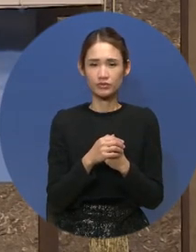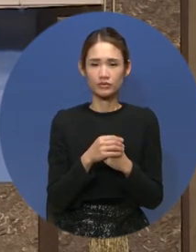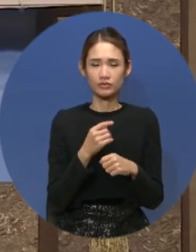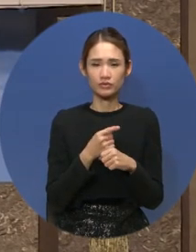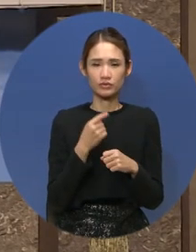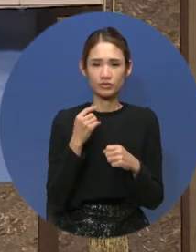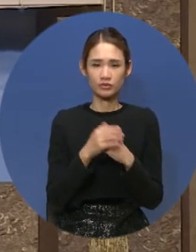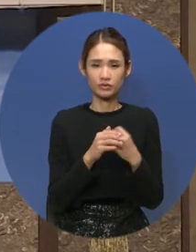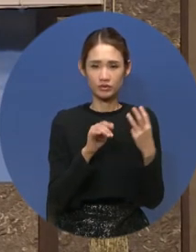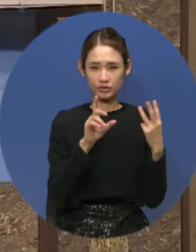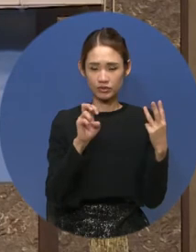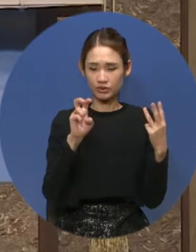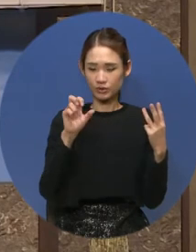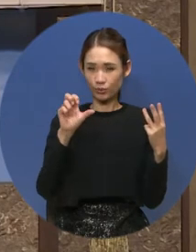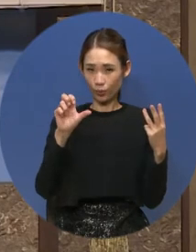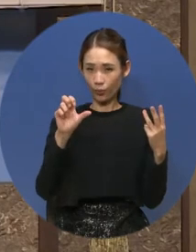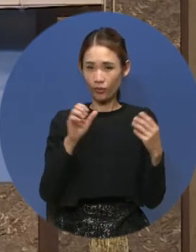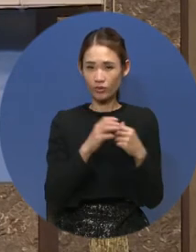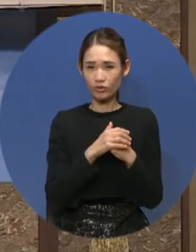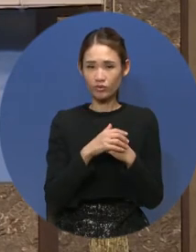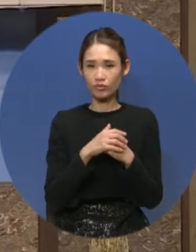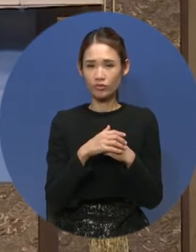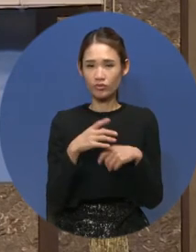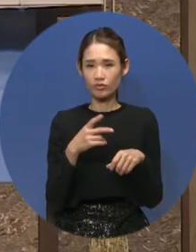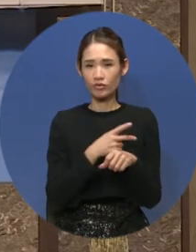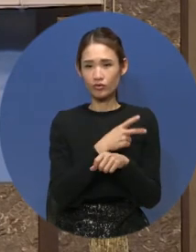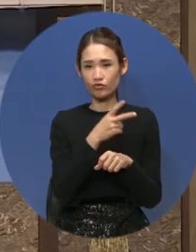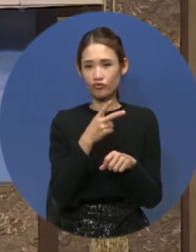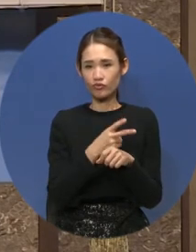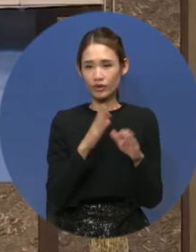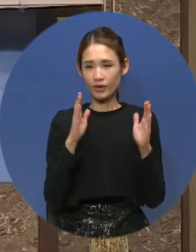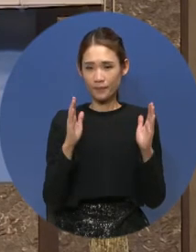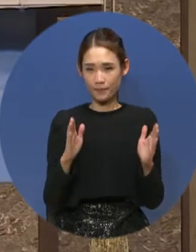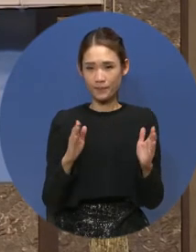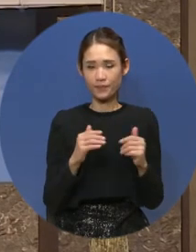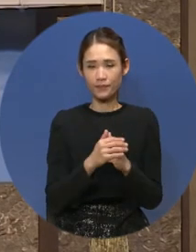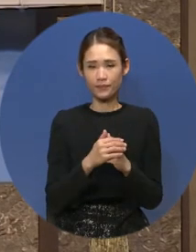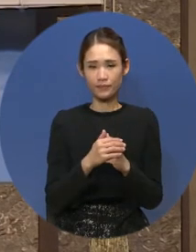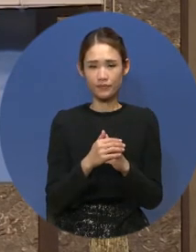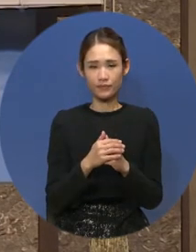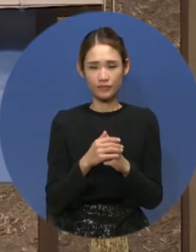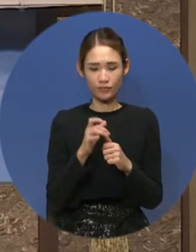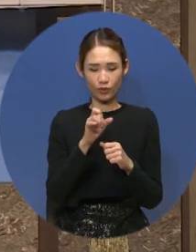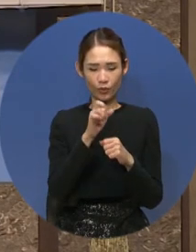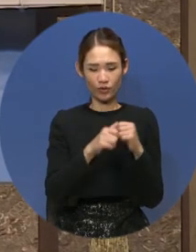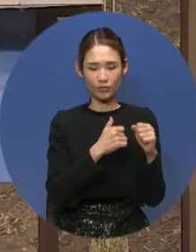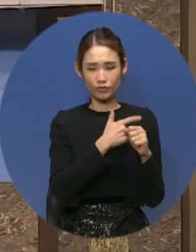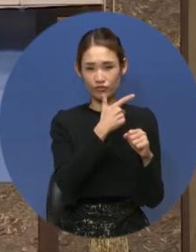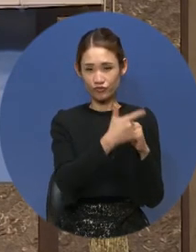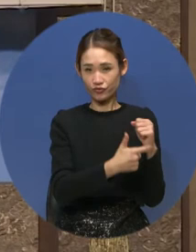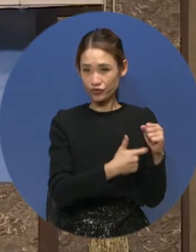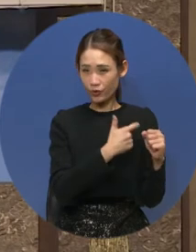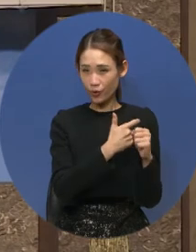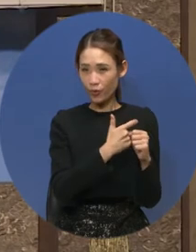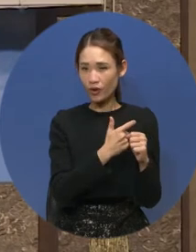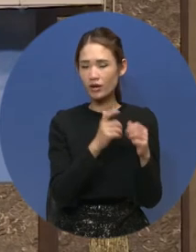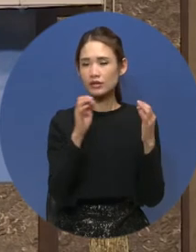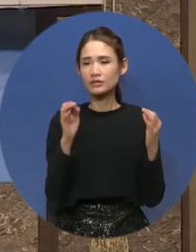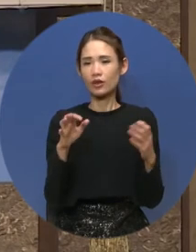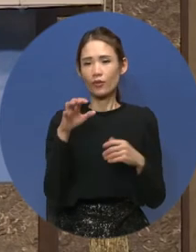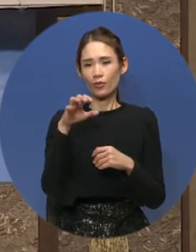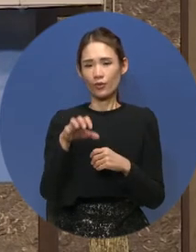작년 3월 25일 날, 네. 날 2시간 만에 50년, 60년 동안 그 있었던